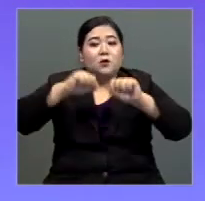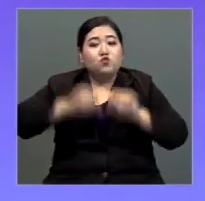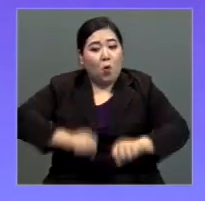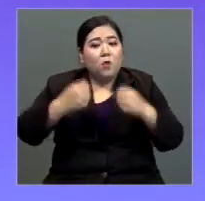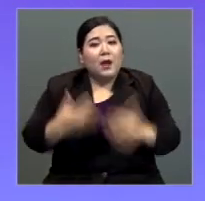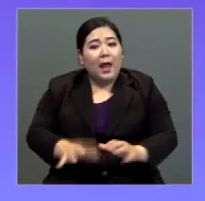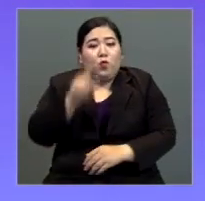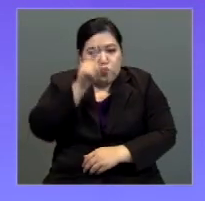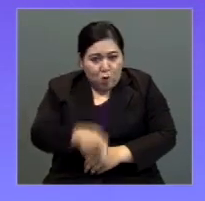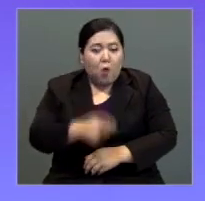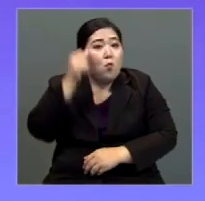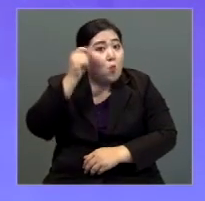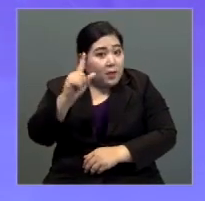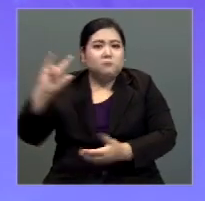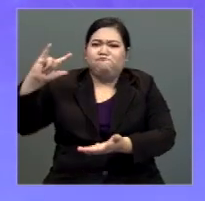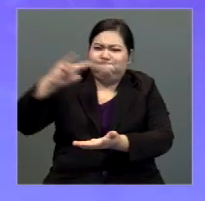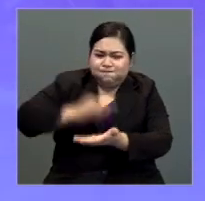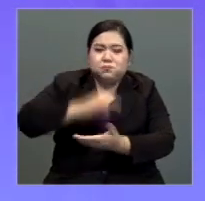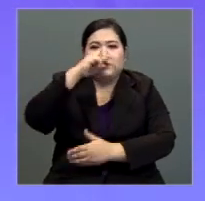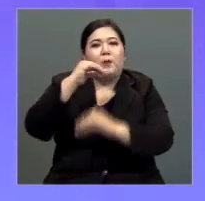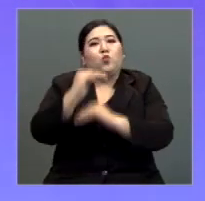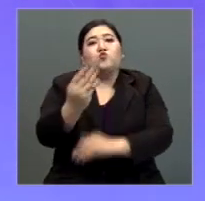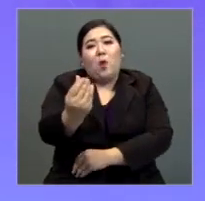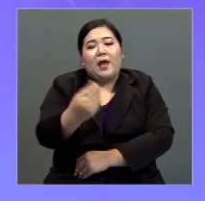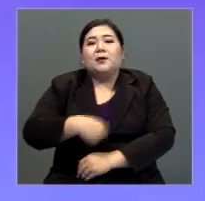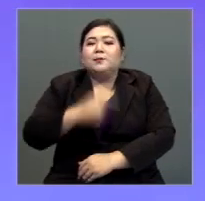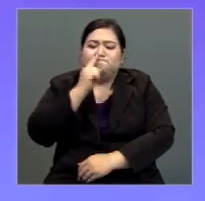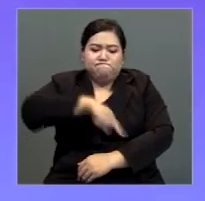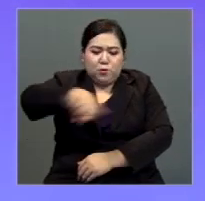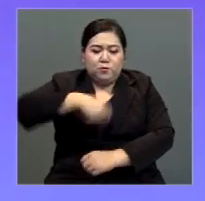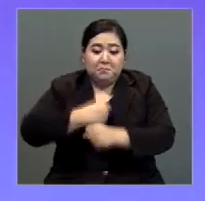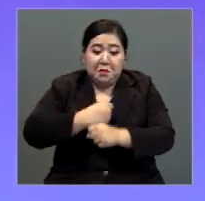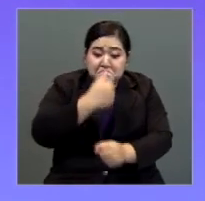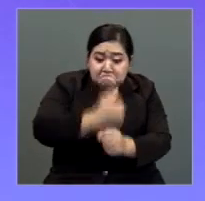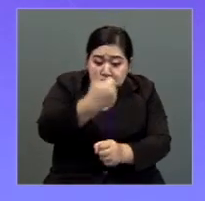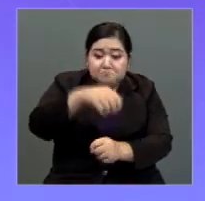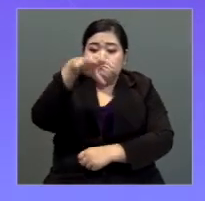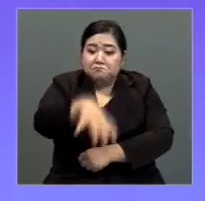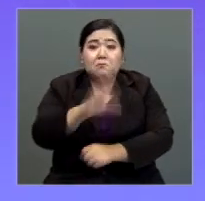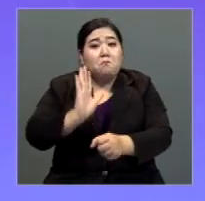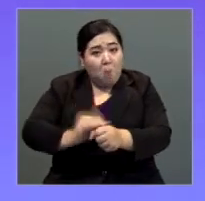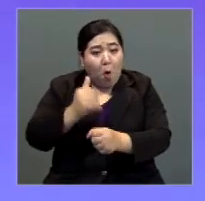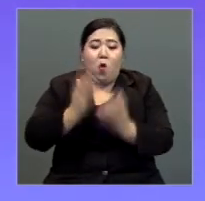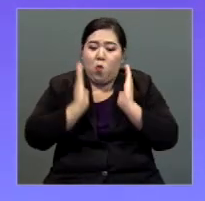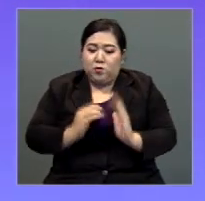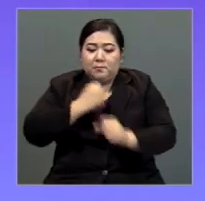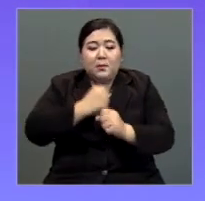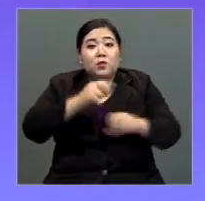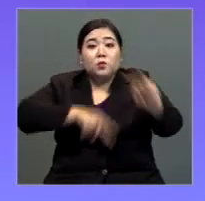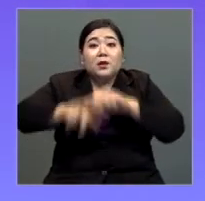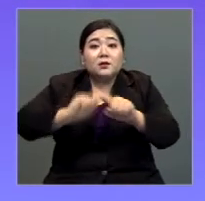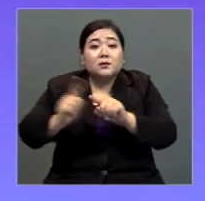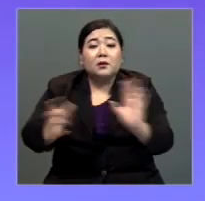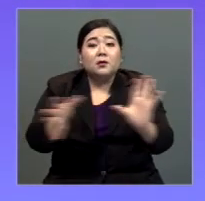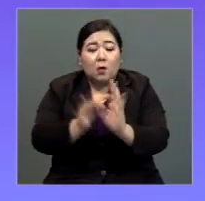วันจำนวนเท่ไห่เราถึงสามารถหาสทานที่ จดสารบุคโากรเพราบุค